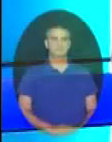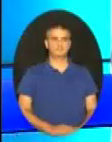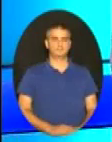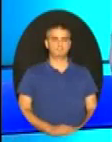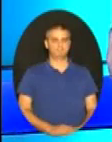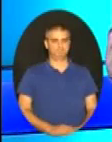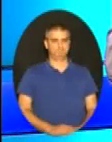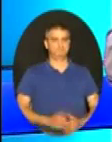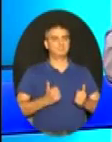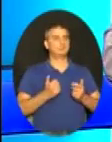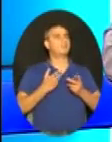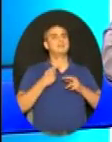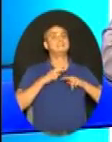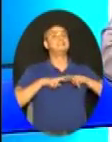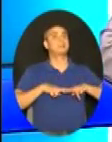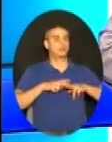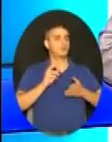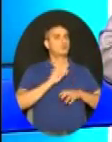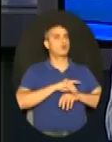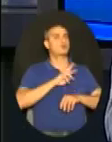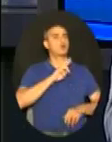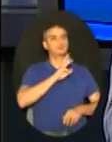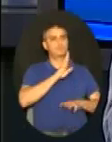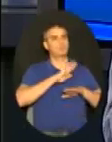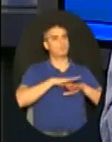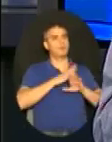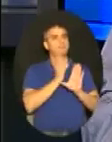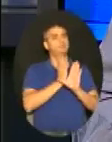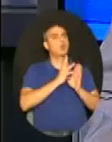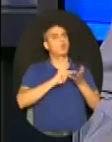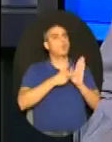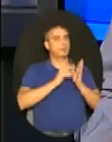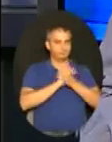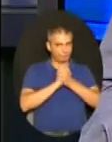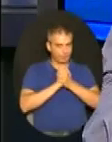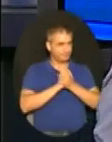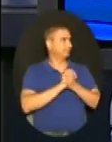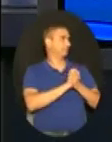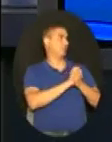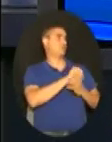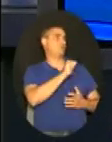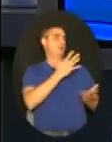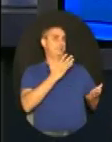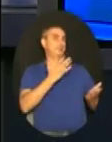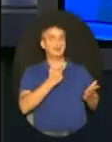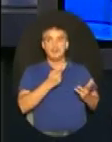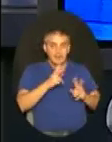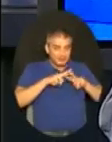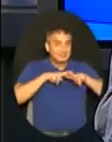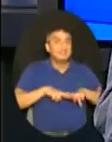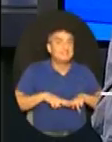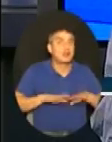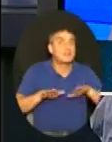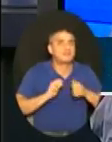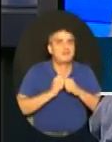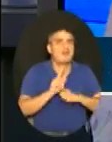ועכשיו לפרק בהישרדות, דוקטור רון שביט, מומחה לפסיכולוגיה פוליטית, שלום לך. שלום אורית. תשרוד או לא תשרוד?